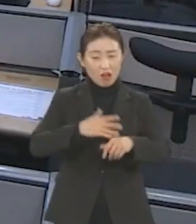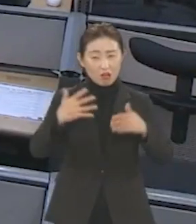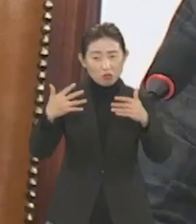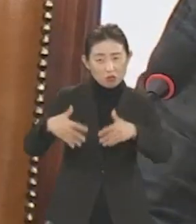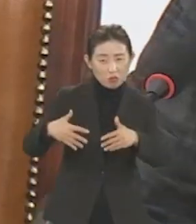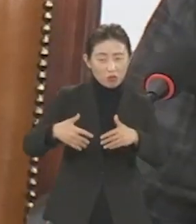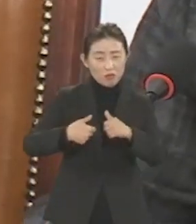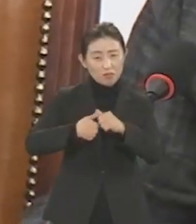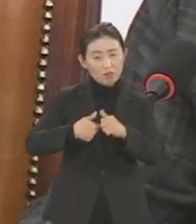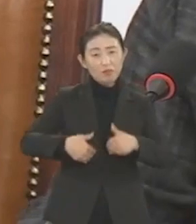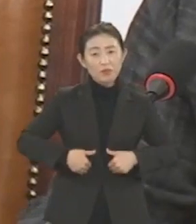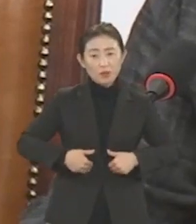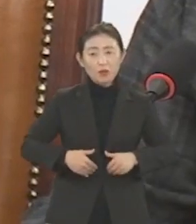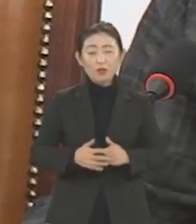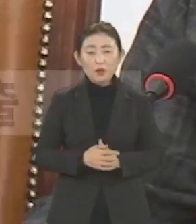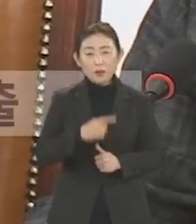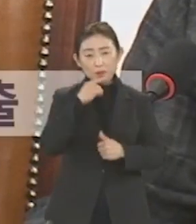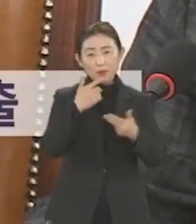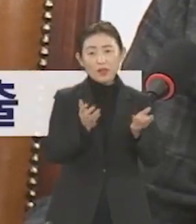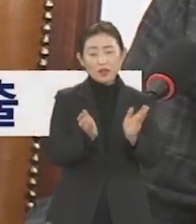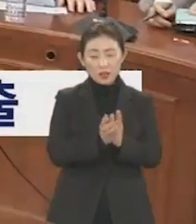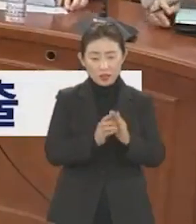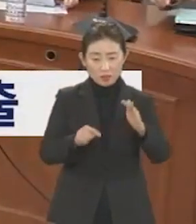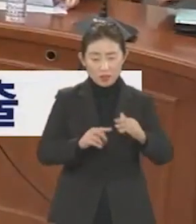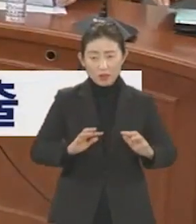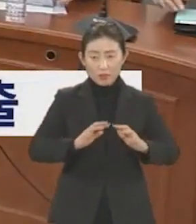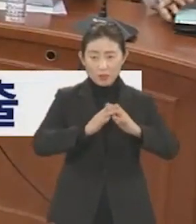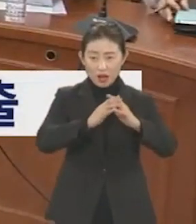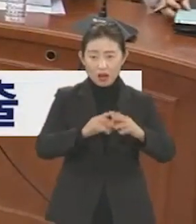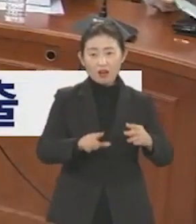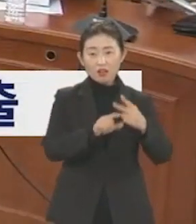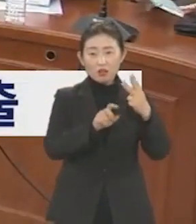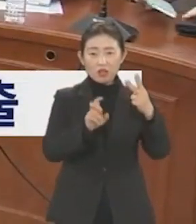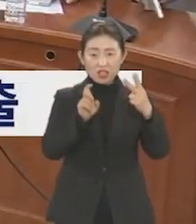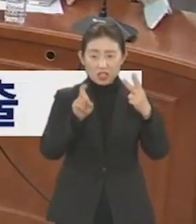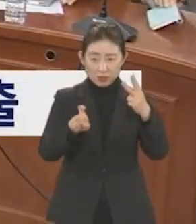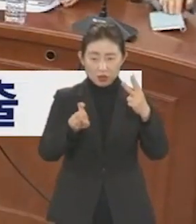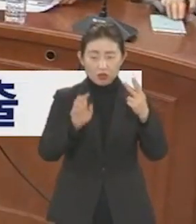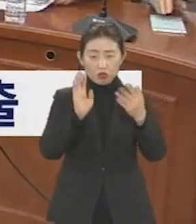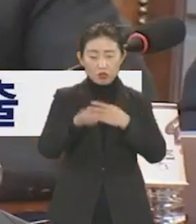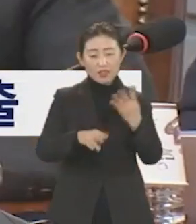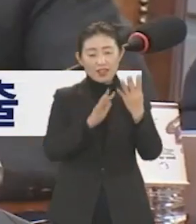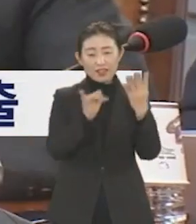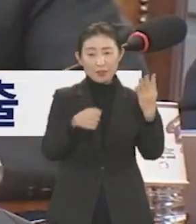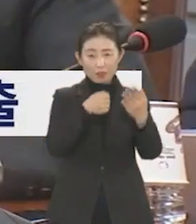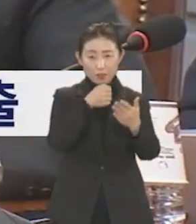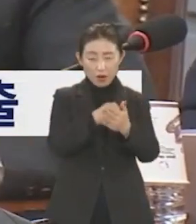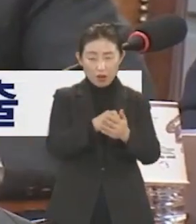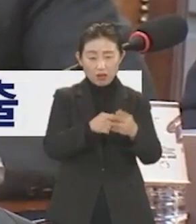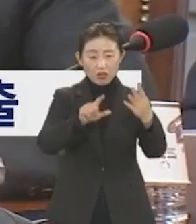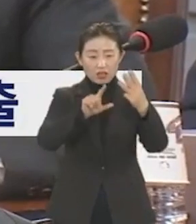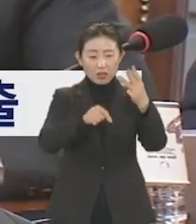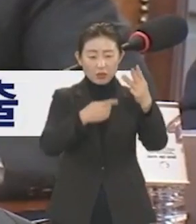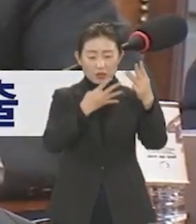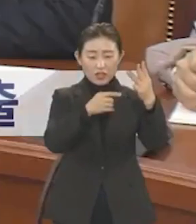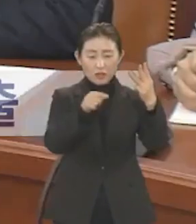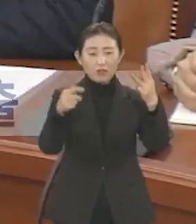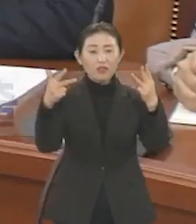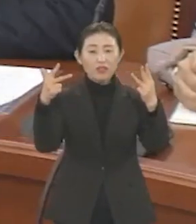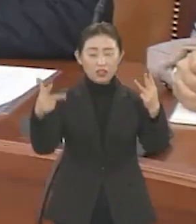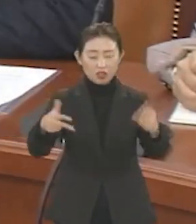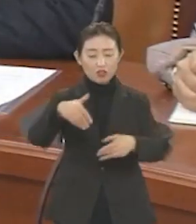주목됩니다. 국민의힘은 예비 경선을 통해 10일쯤 본경선 후보 4명을 추려낸 뒤 다음 달 4일부터